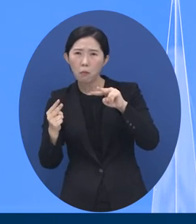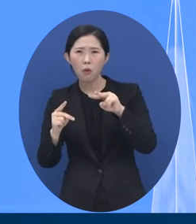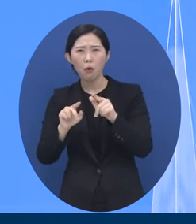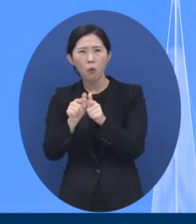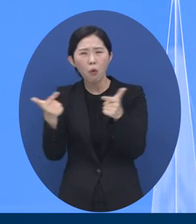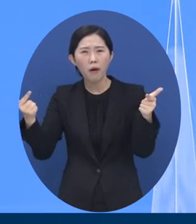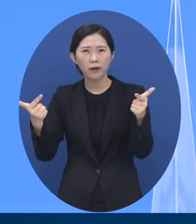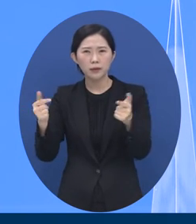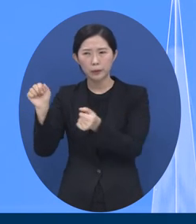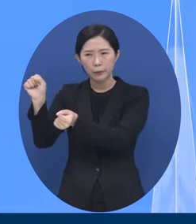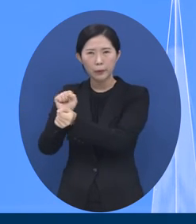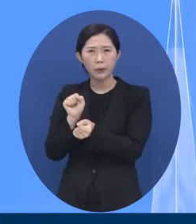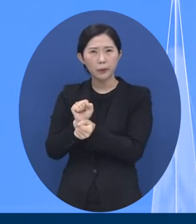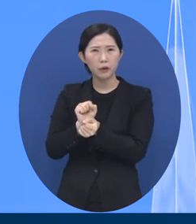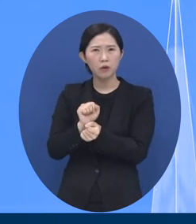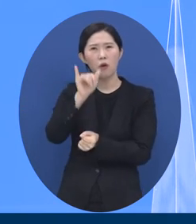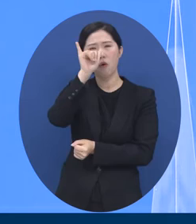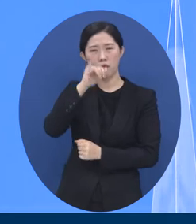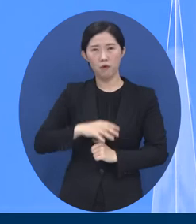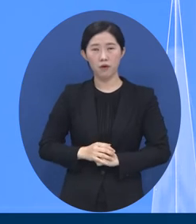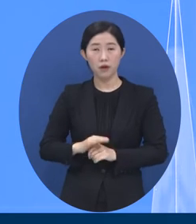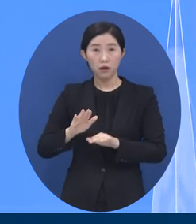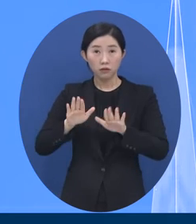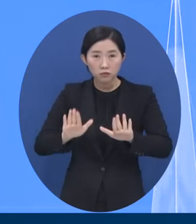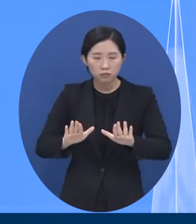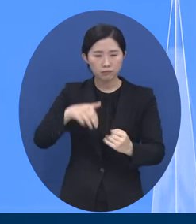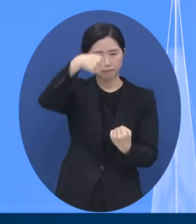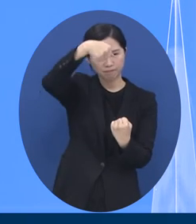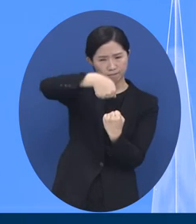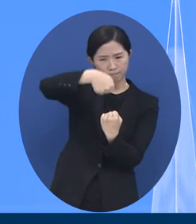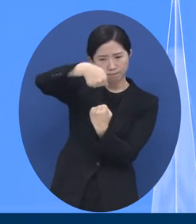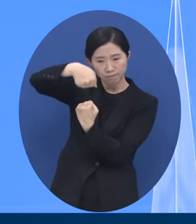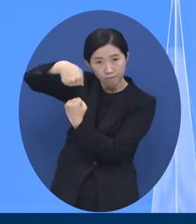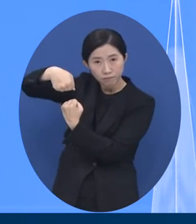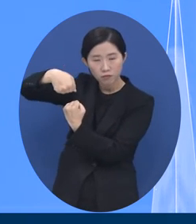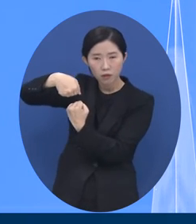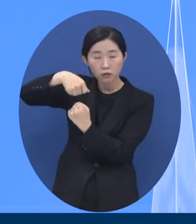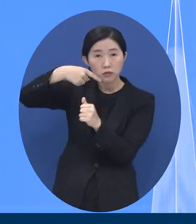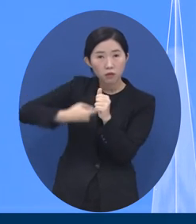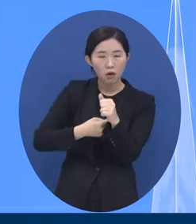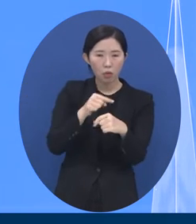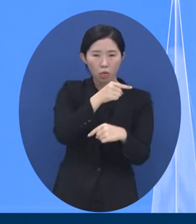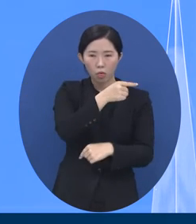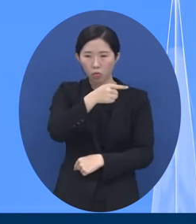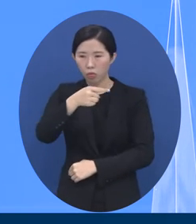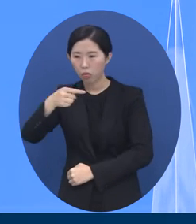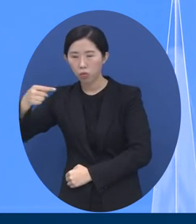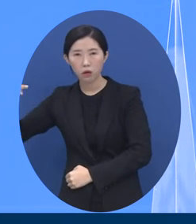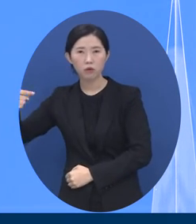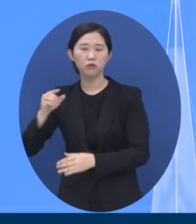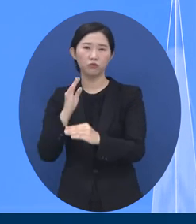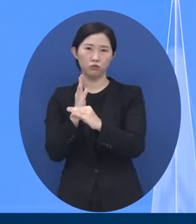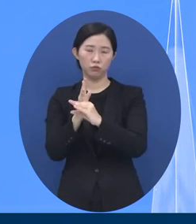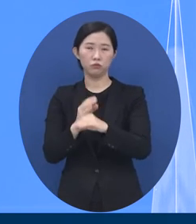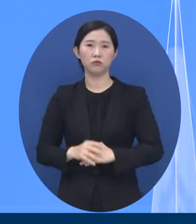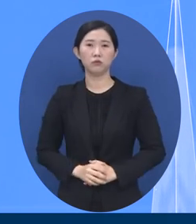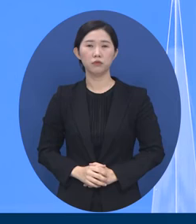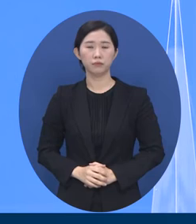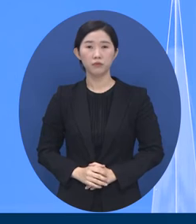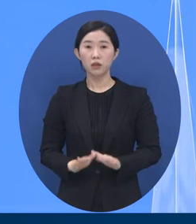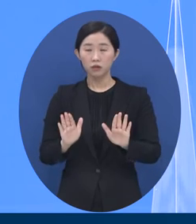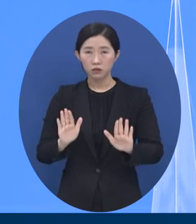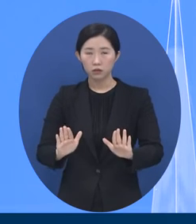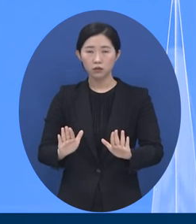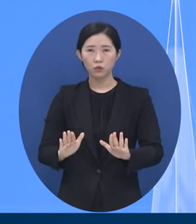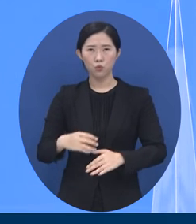힘이 서로 반대 방향의 벡터로 작용하면서 균형을 이루어 왔다고 평가할 수 있습니다. 사실 공중보건 위기